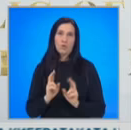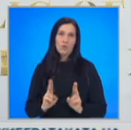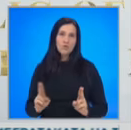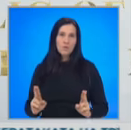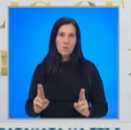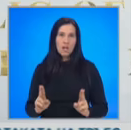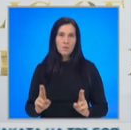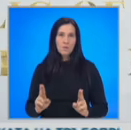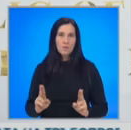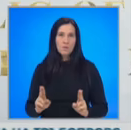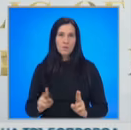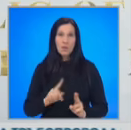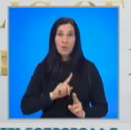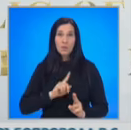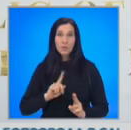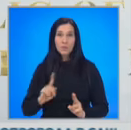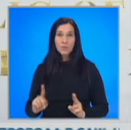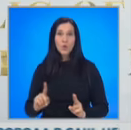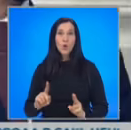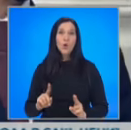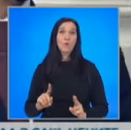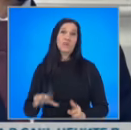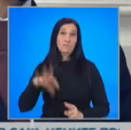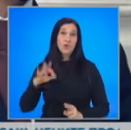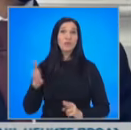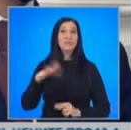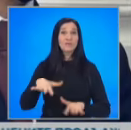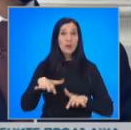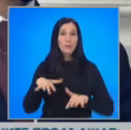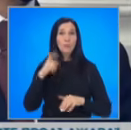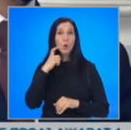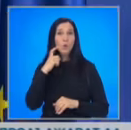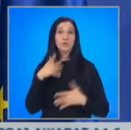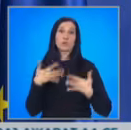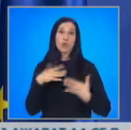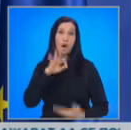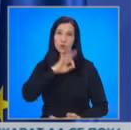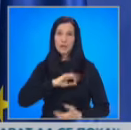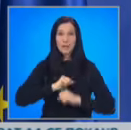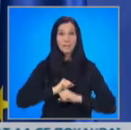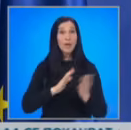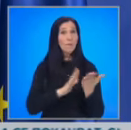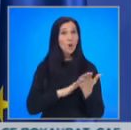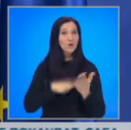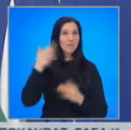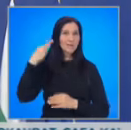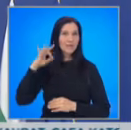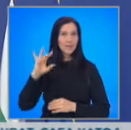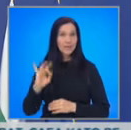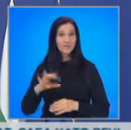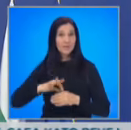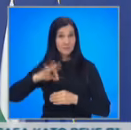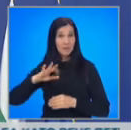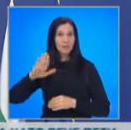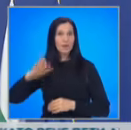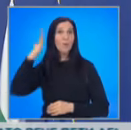нормално до конституирането на следващия парламент. Бойко Борисов пожела успех на кабинета и похвали президента Радев за избраните от